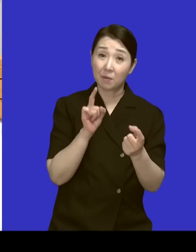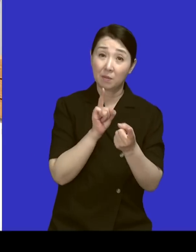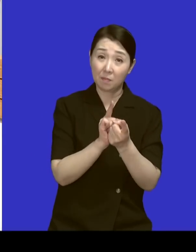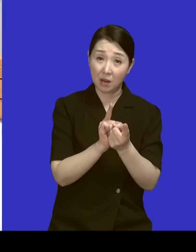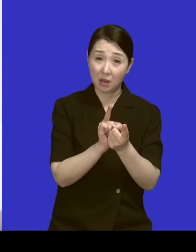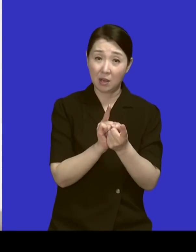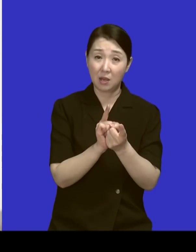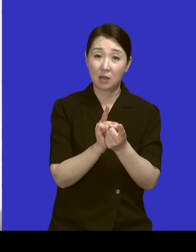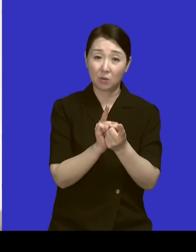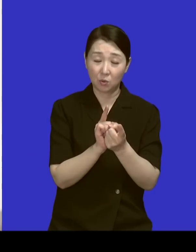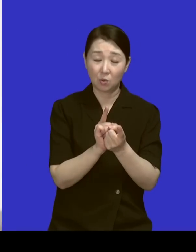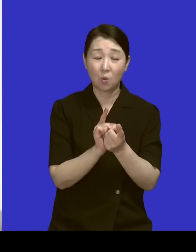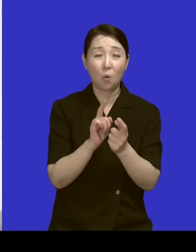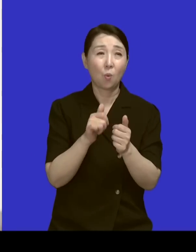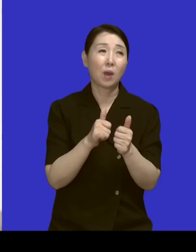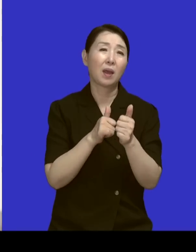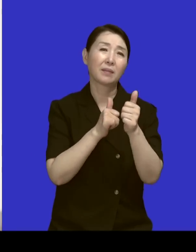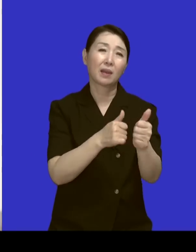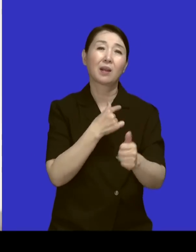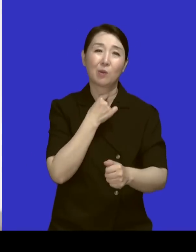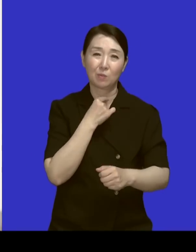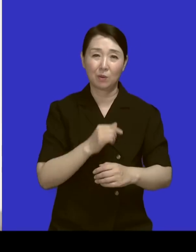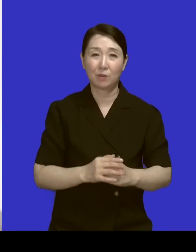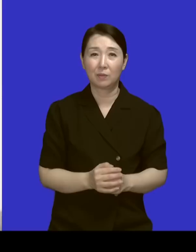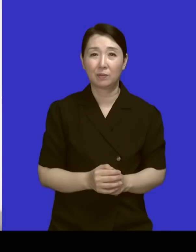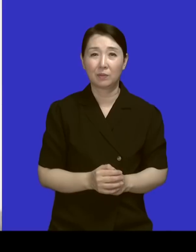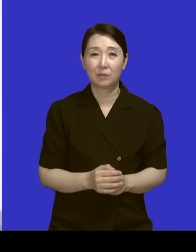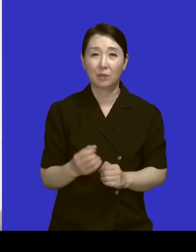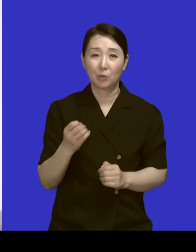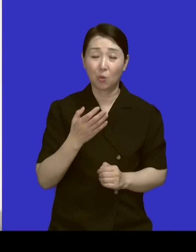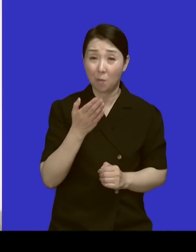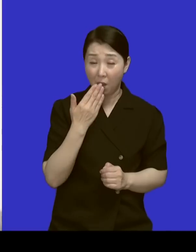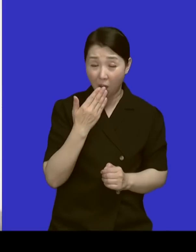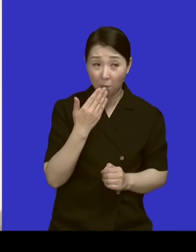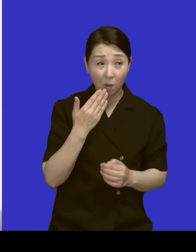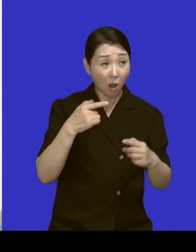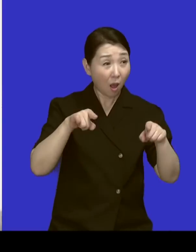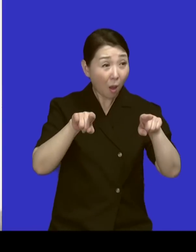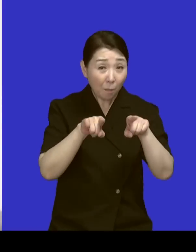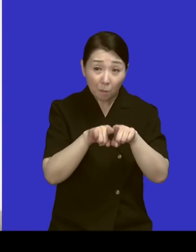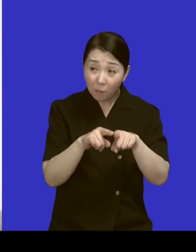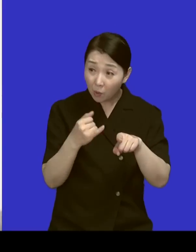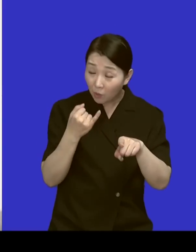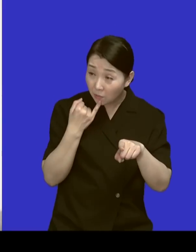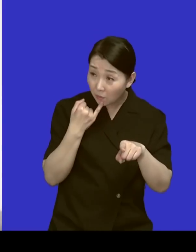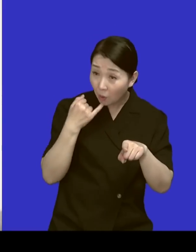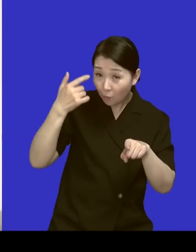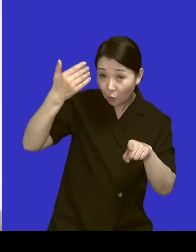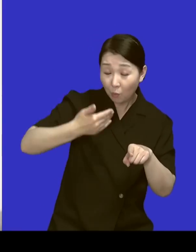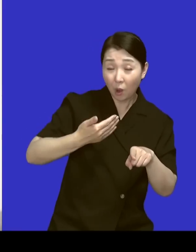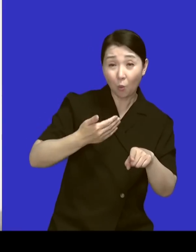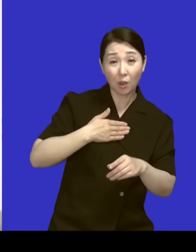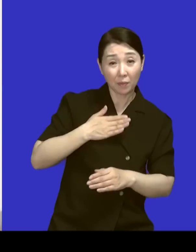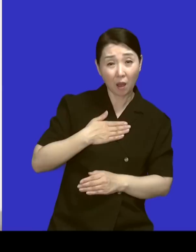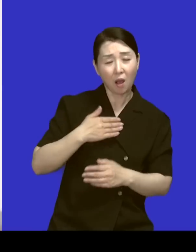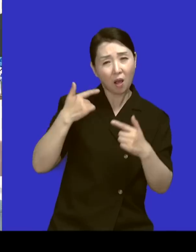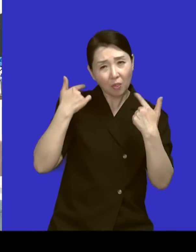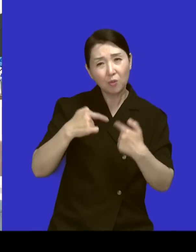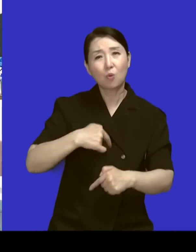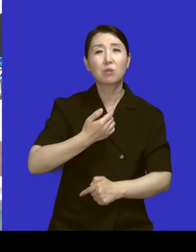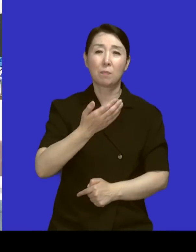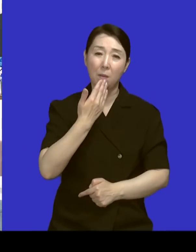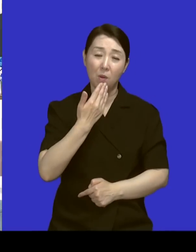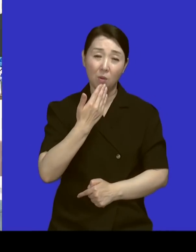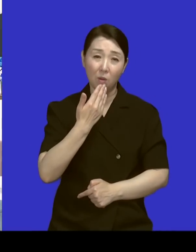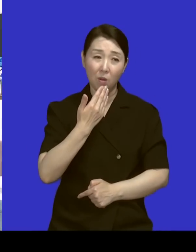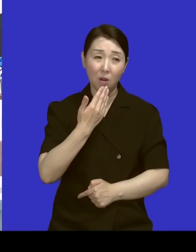만나서 뭔가 따라가고 싶었던 마음이 있었고 네. 또 밥을 먹자고 하는 거예요. 근데 저는 밥을 같이 먹을 사람이 없었거든요, 대학교 때. 그런 얘기